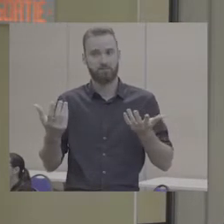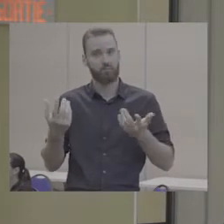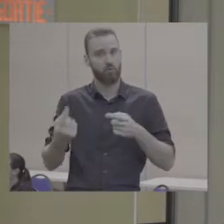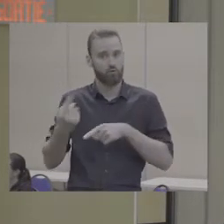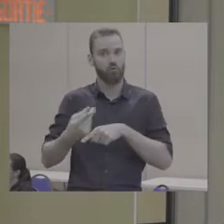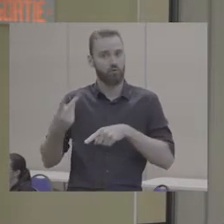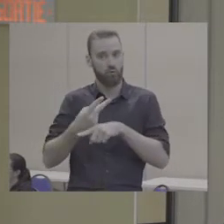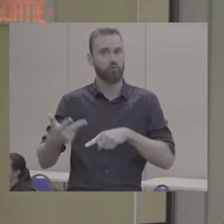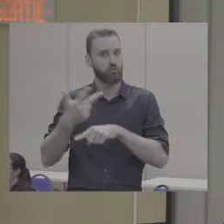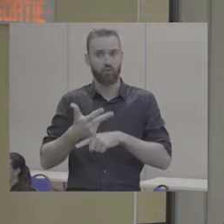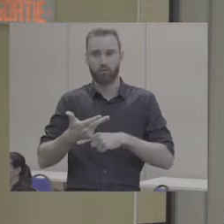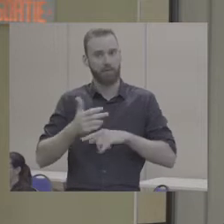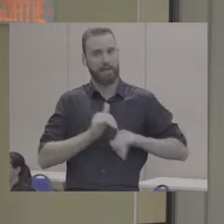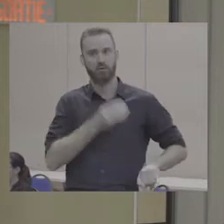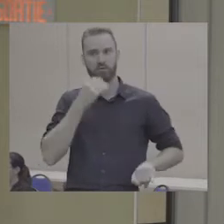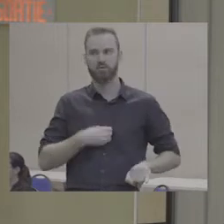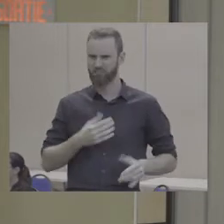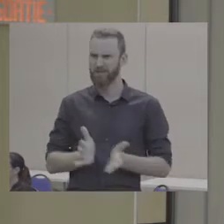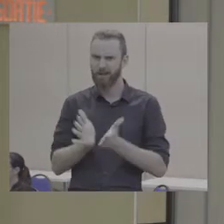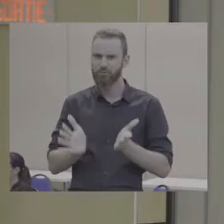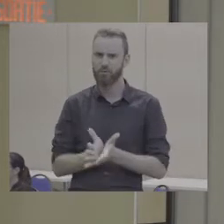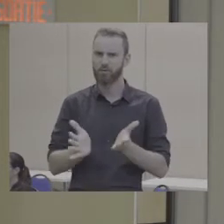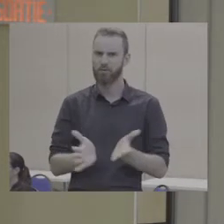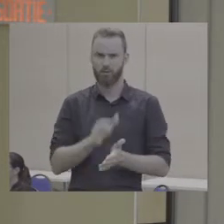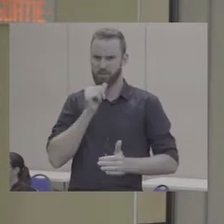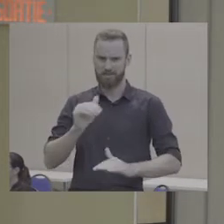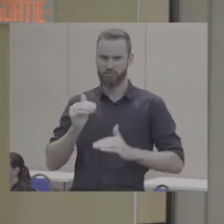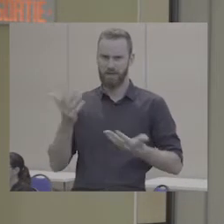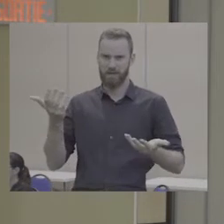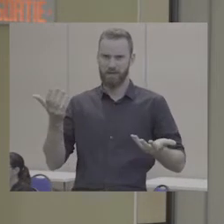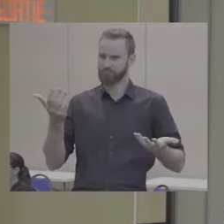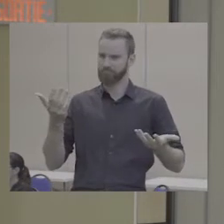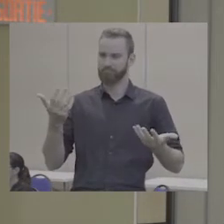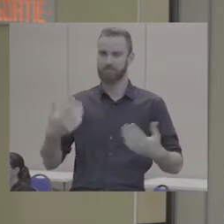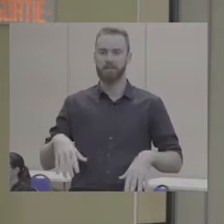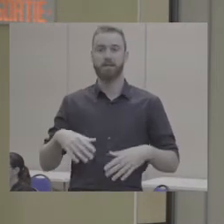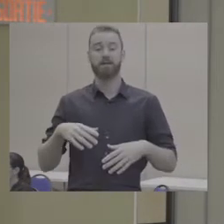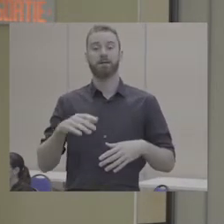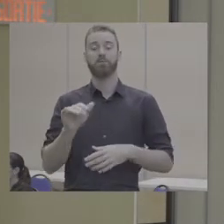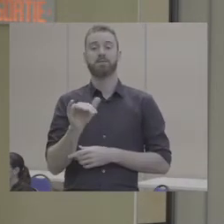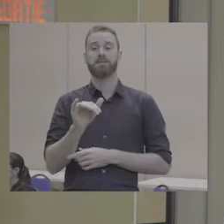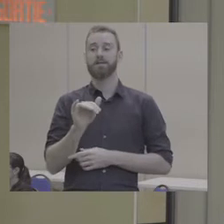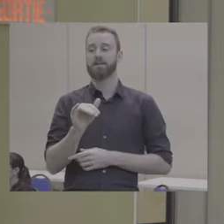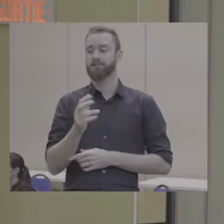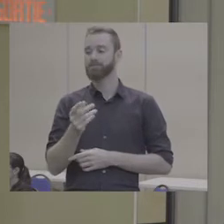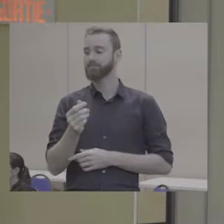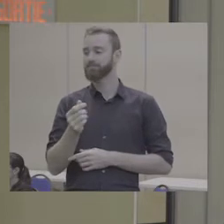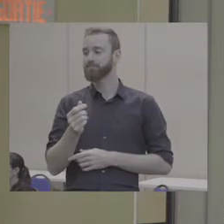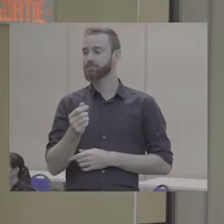pour plusieurs jours. C'est dangereux, ça. C'est pas sécuritaire. Puis surtout,